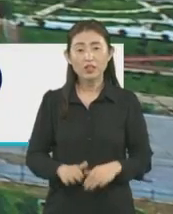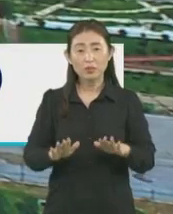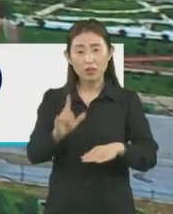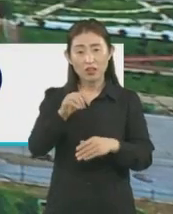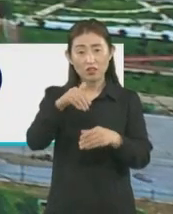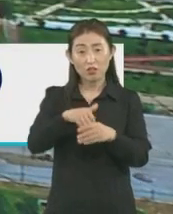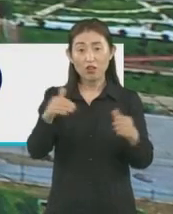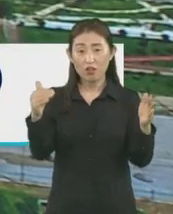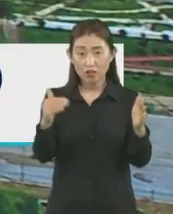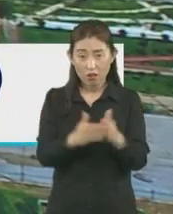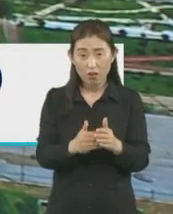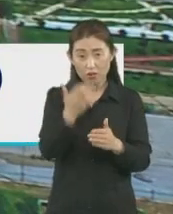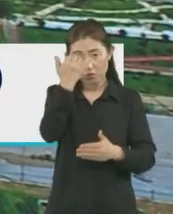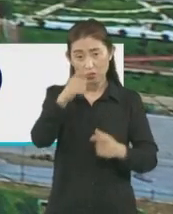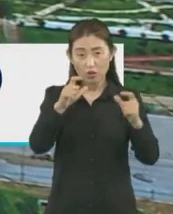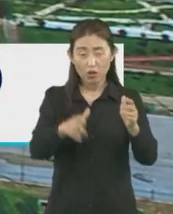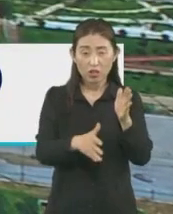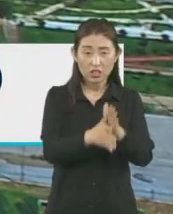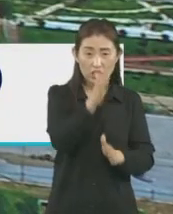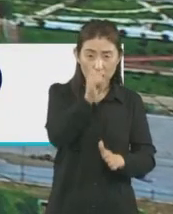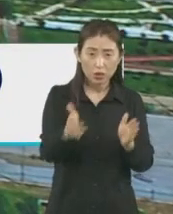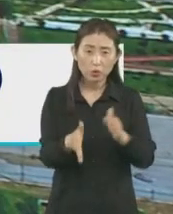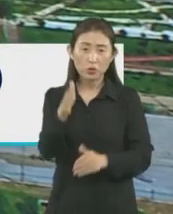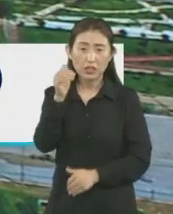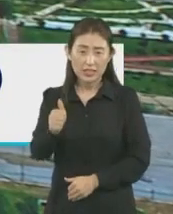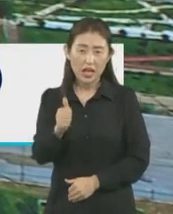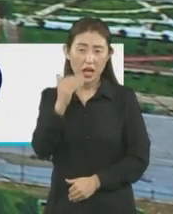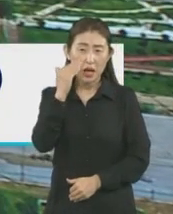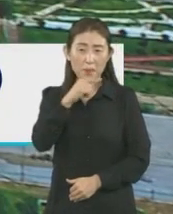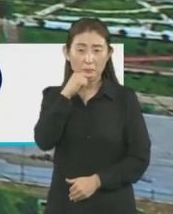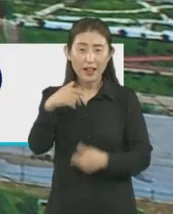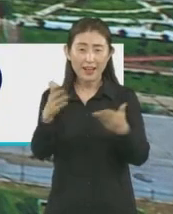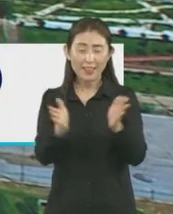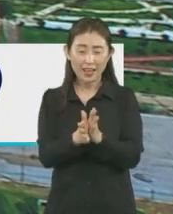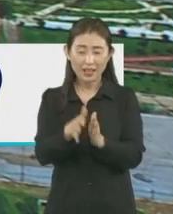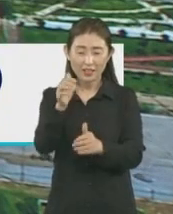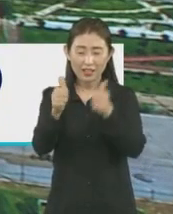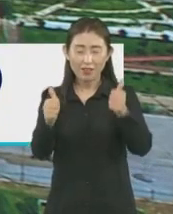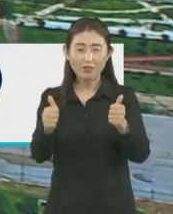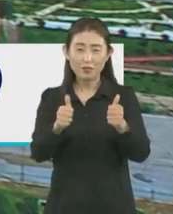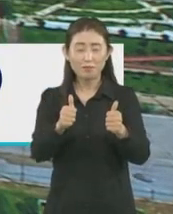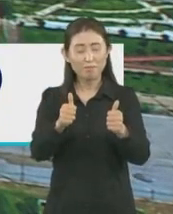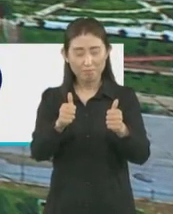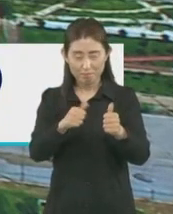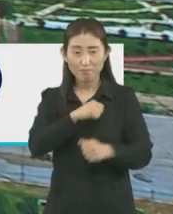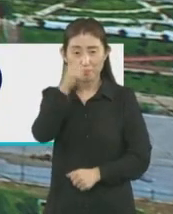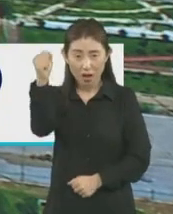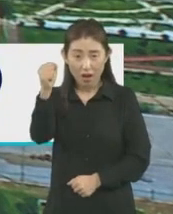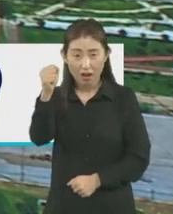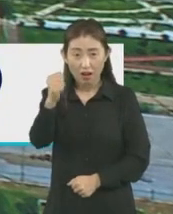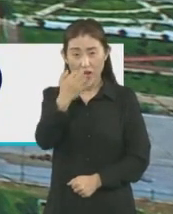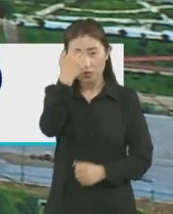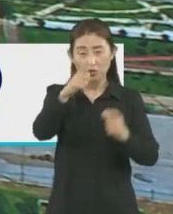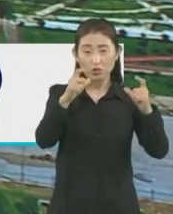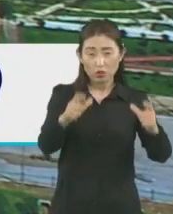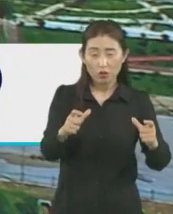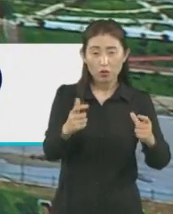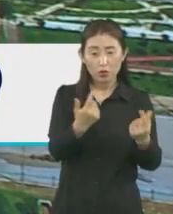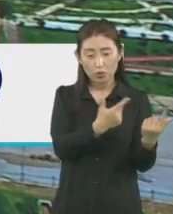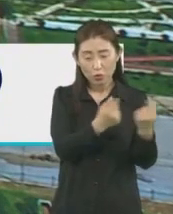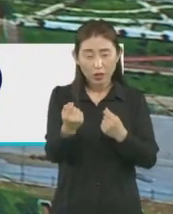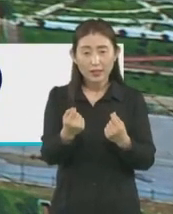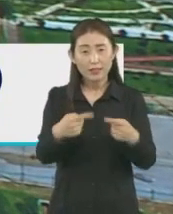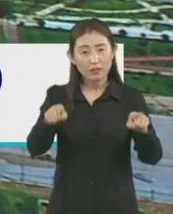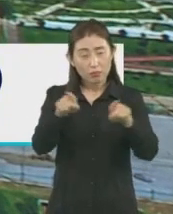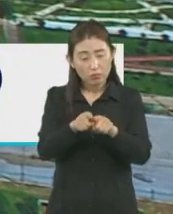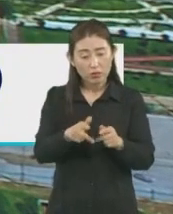이번 지방선거에서 충청권 시도지사가 민주당에서 모두 국민의힘으로 바뀌면서 그동안 충청권 공동현안으로